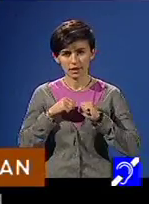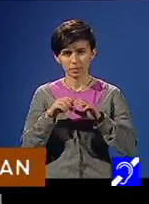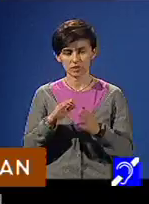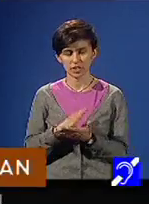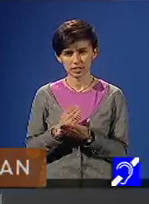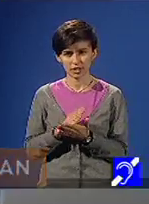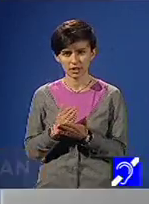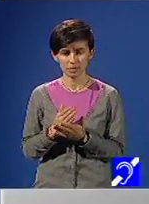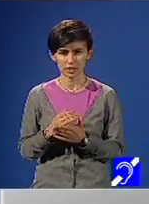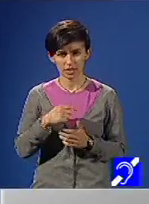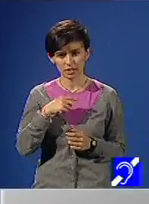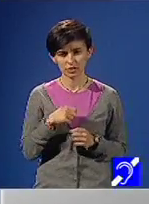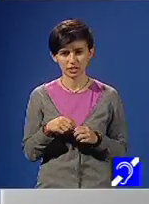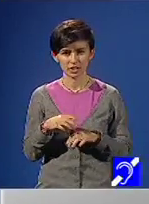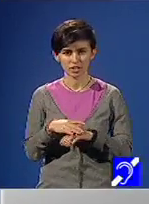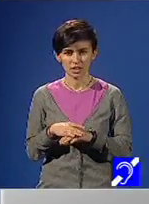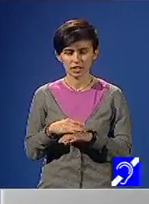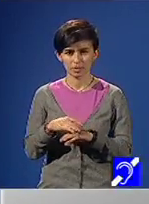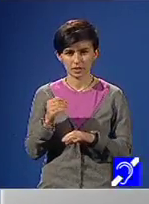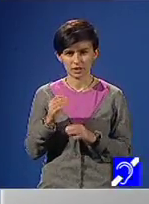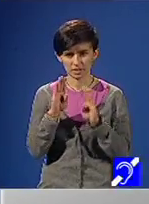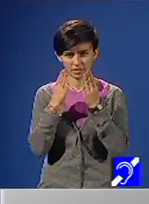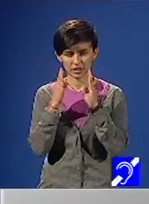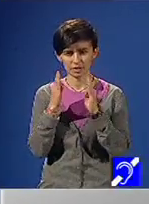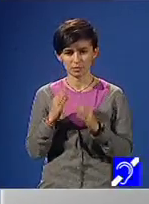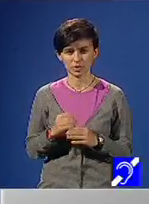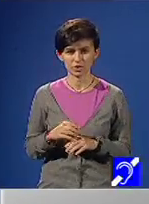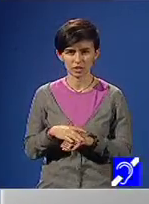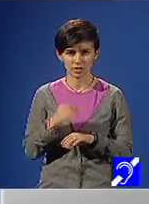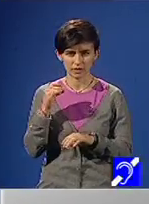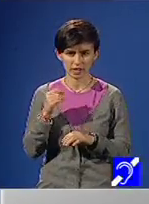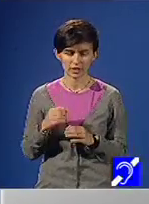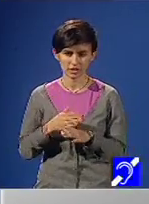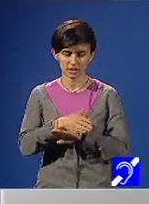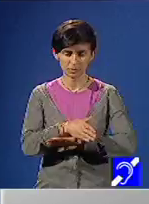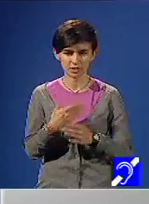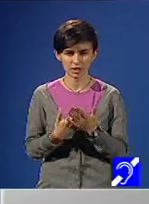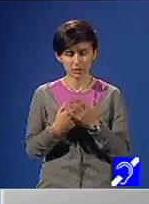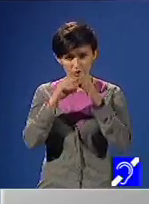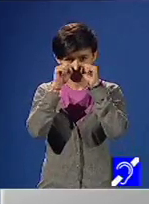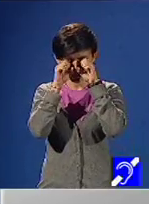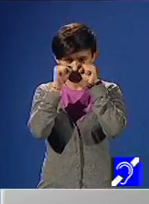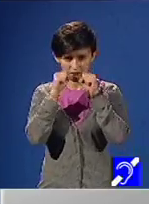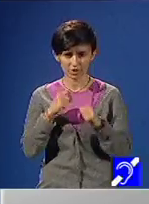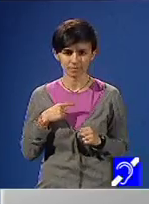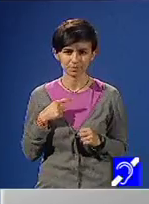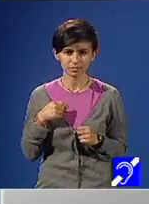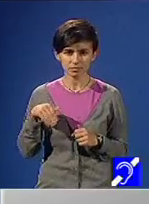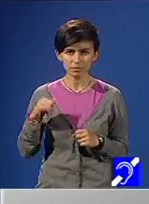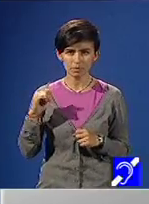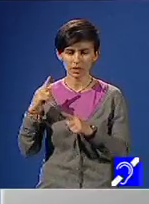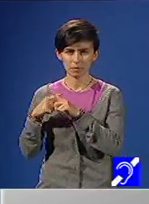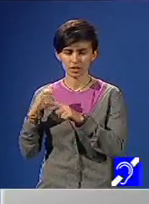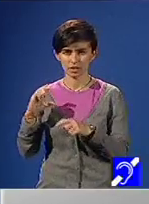că emisiunea noastră este disponibilă și pe pagina noastră de Facebook, în timp ce o variantă accesibilizată pentru nevăzători se regăsește pe platforma